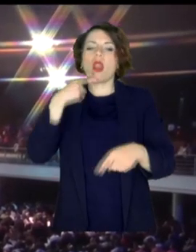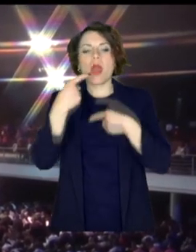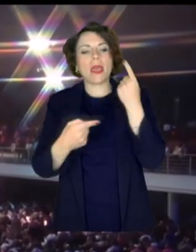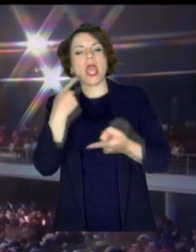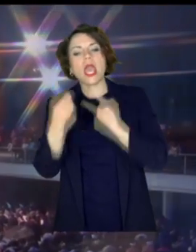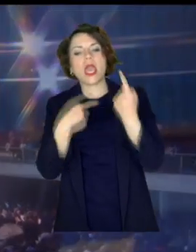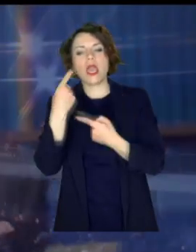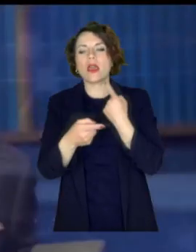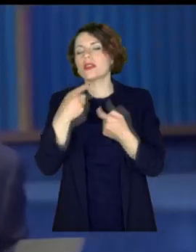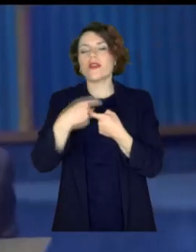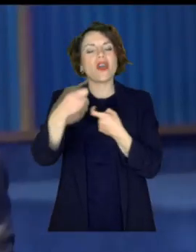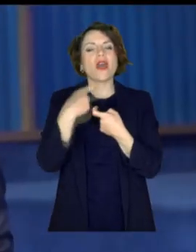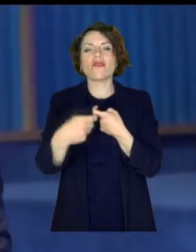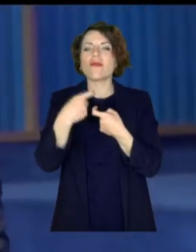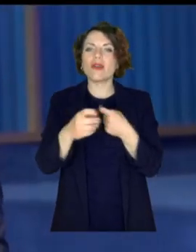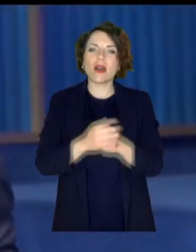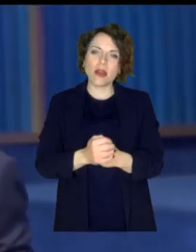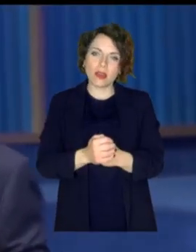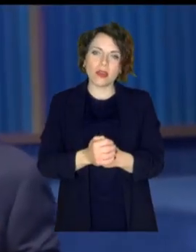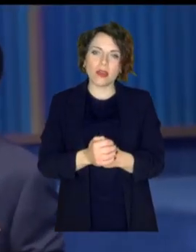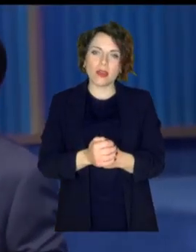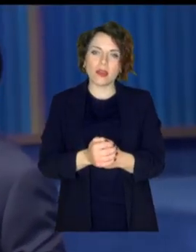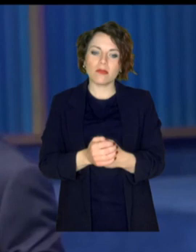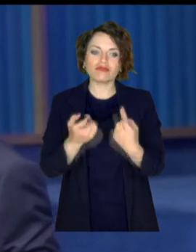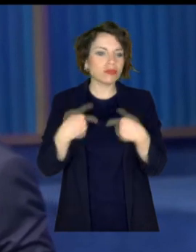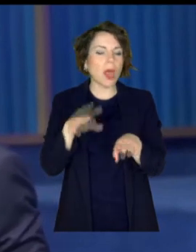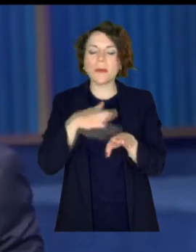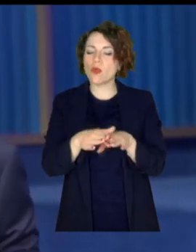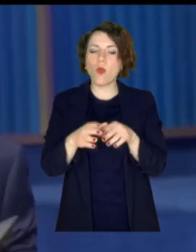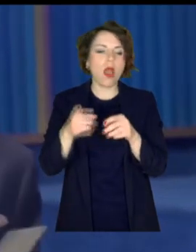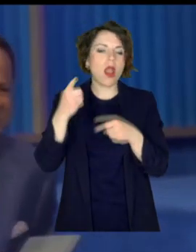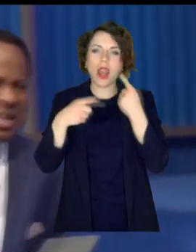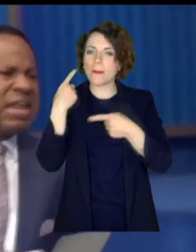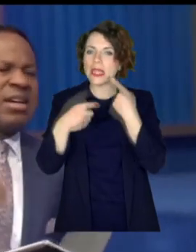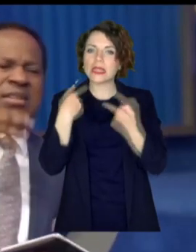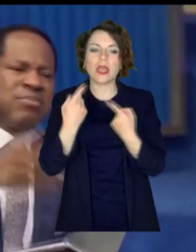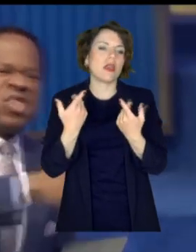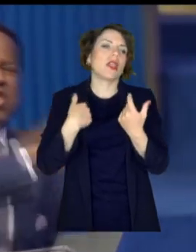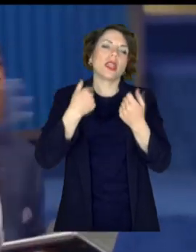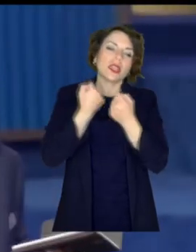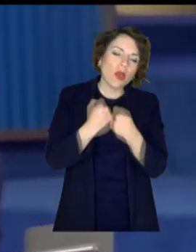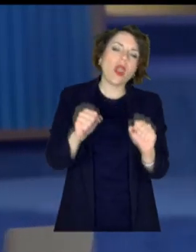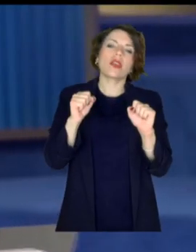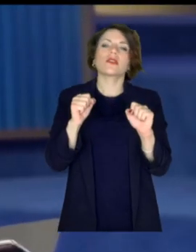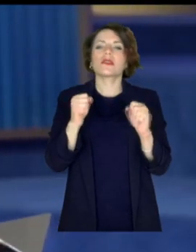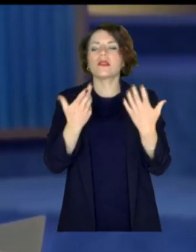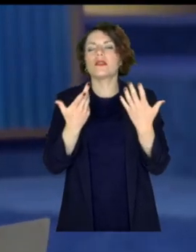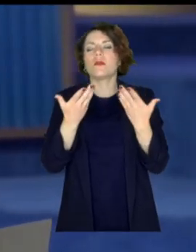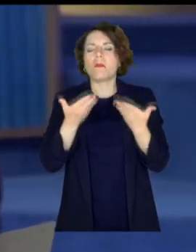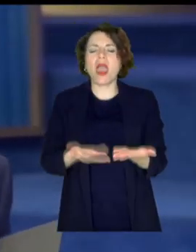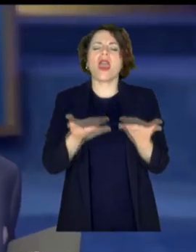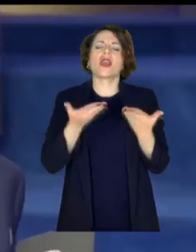continuo. Siamo talmente familiari a voci di lamentela, persone scoraggiate,